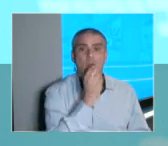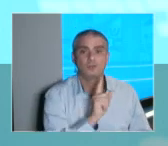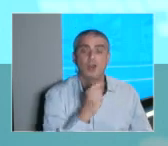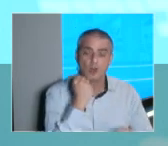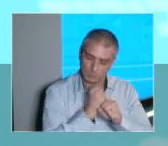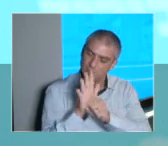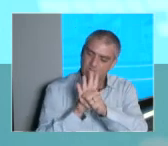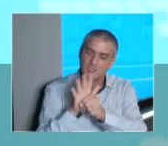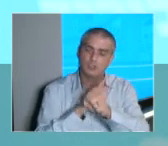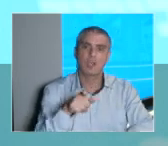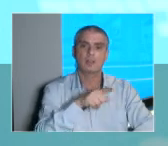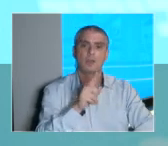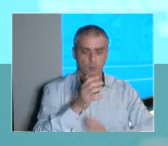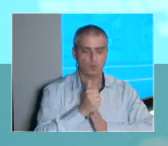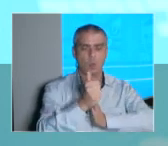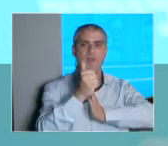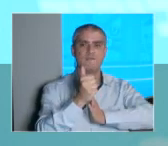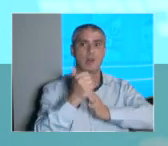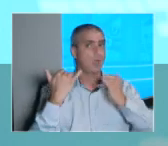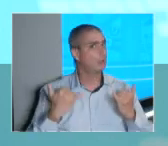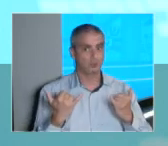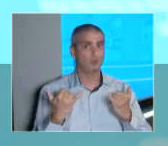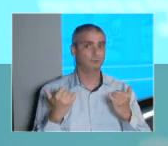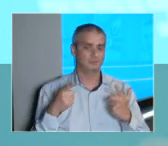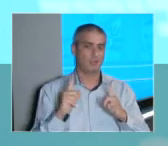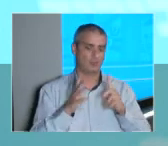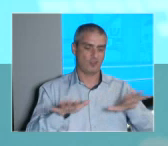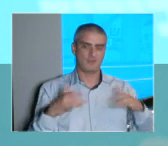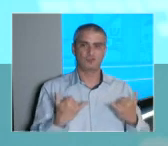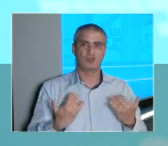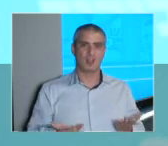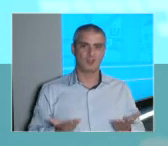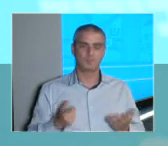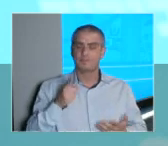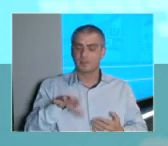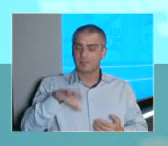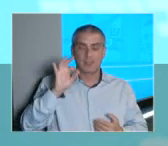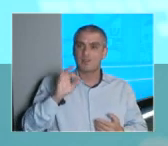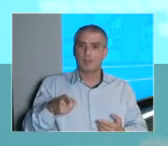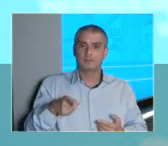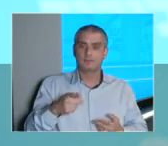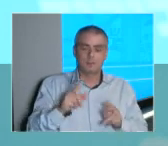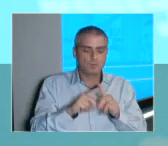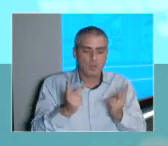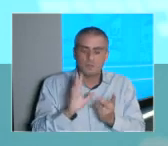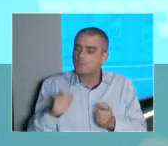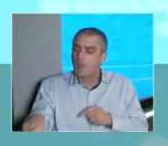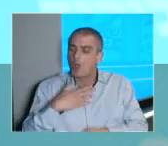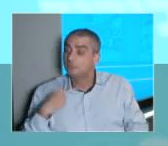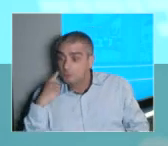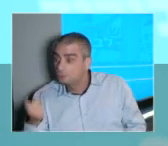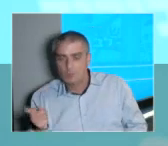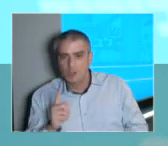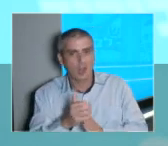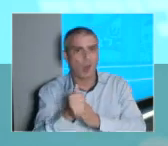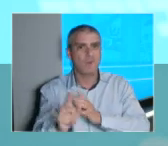הלך ושכנע, הוא צריך לשכנע, הוא הוביל. היום זה חלק מהתופעות של ימינו. שאתה נבחר על ידי חיפוש מה הקהל רוצה לשמוע. אתה